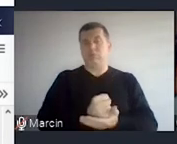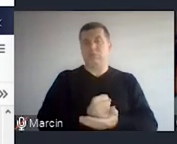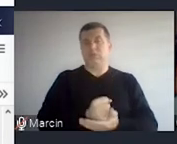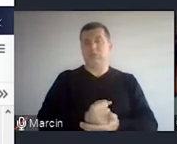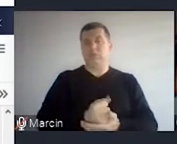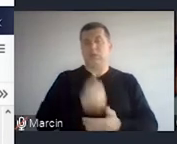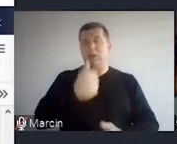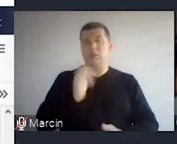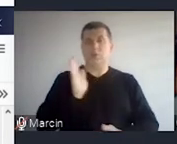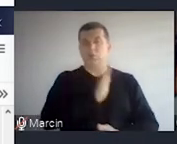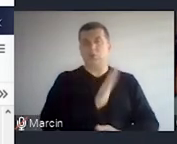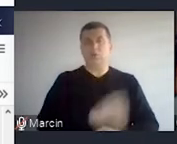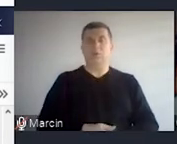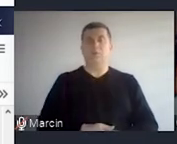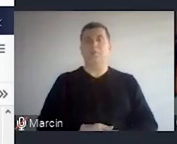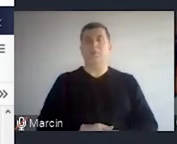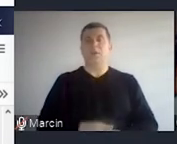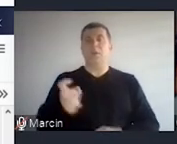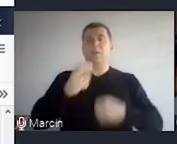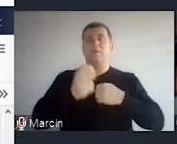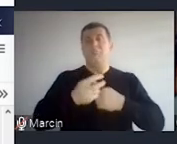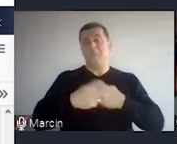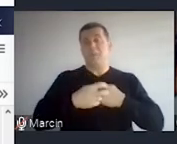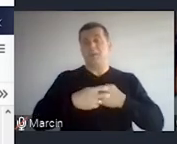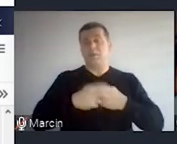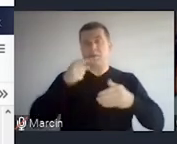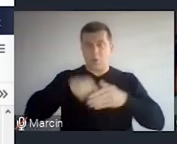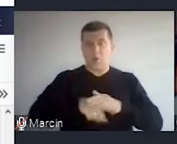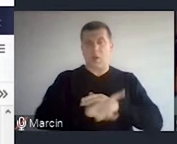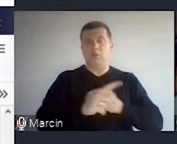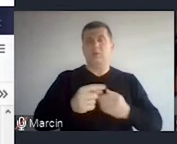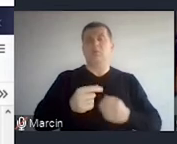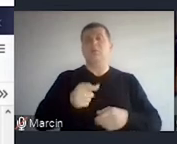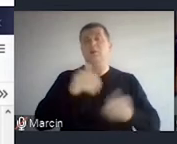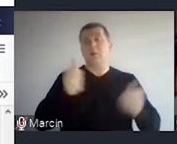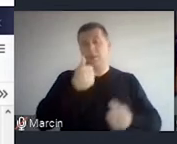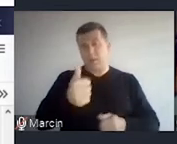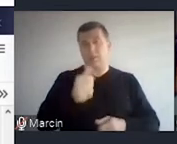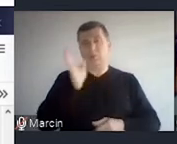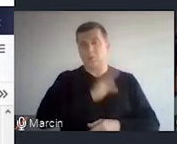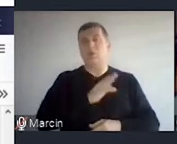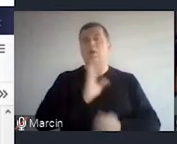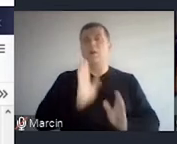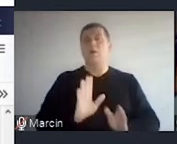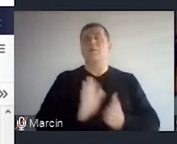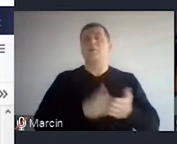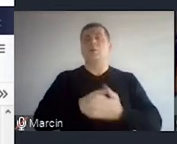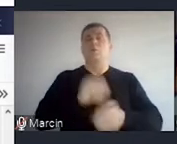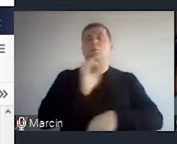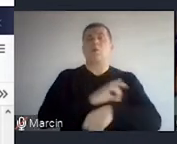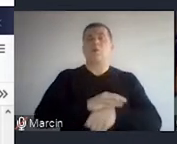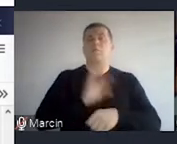jedna sztuka. O ile w badaniach kolonoskopowych jednostką jest jedna sztuka, o tyle na przykład w